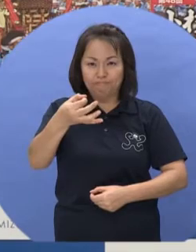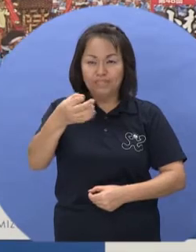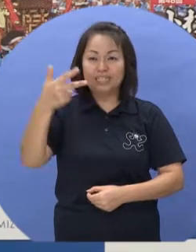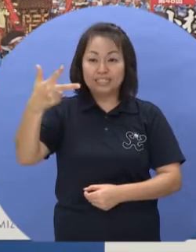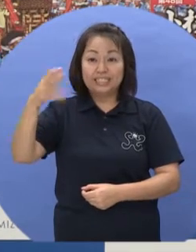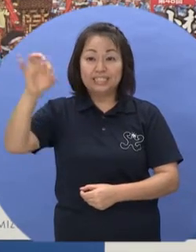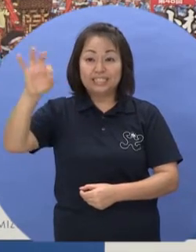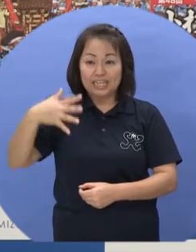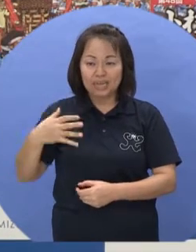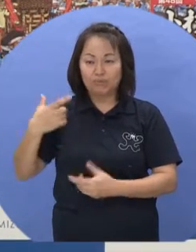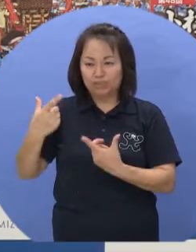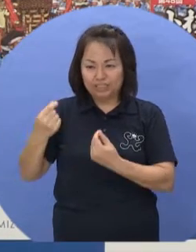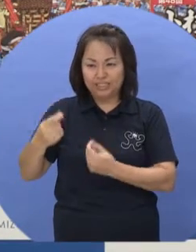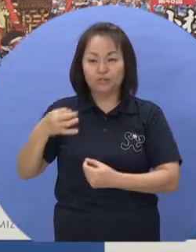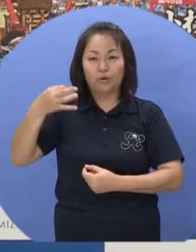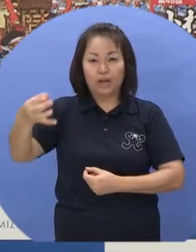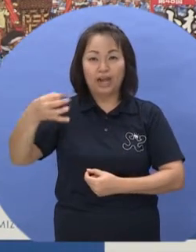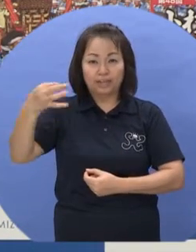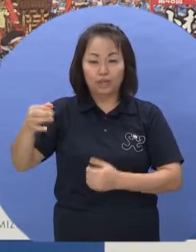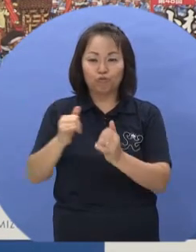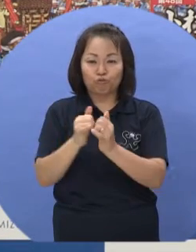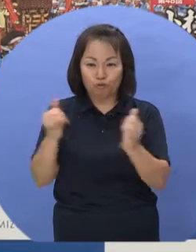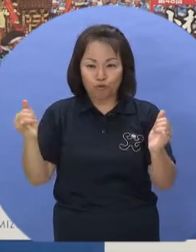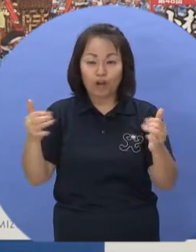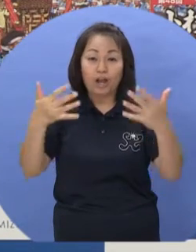どを要件にさせていただいております。また